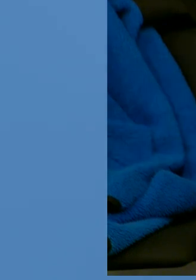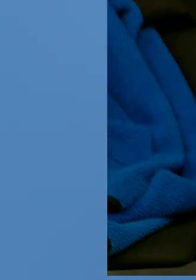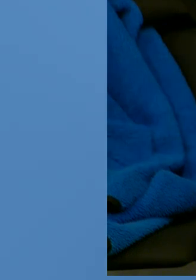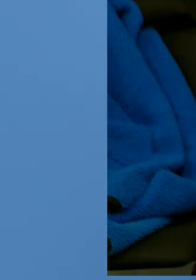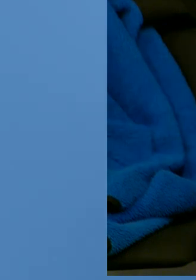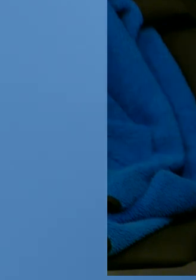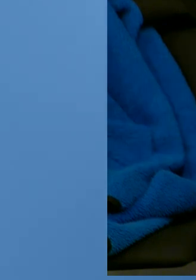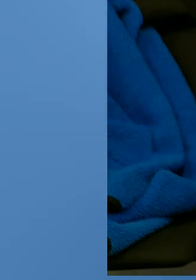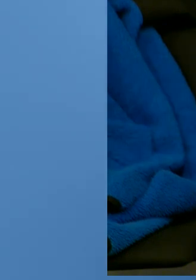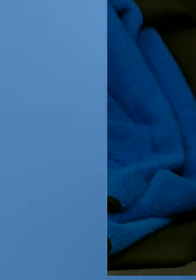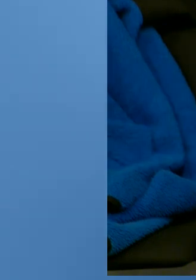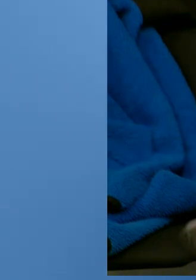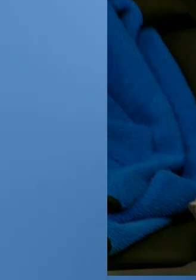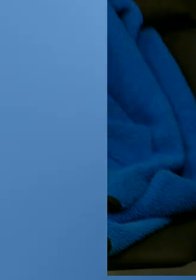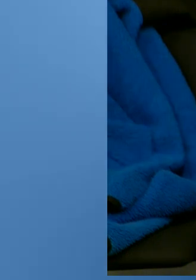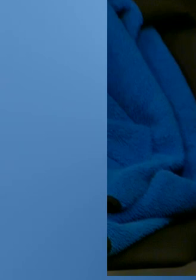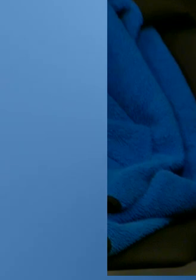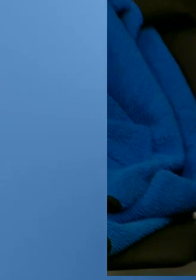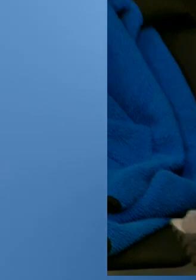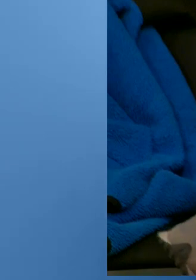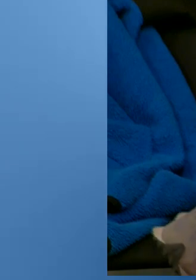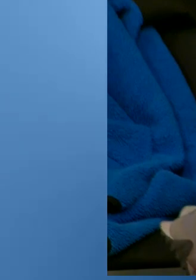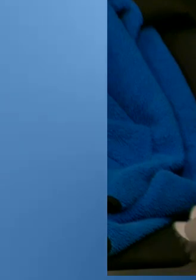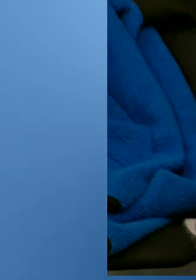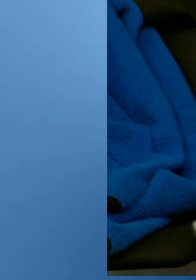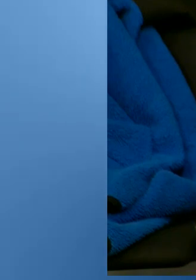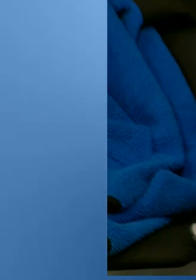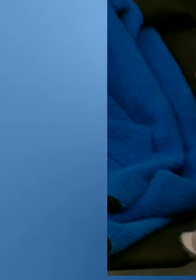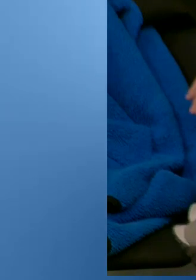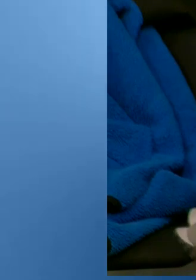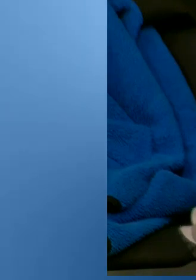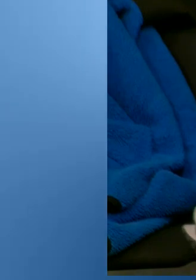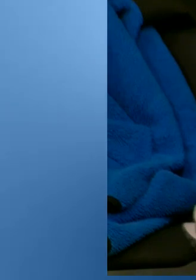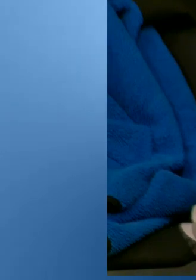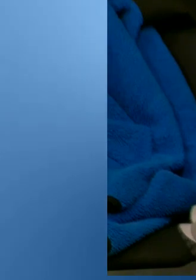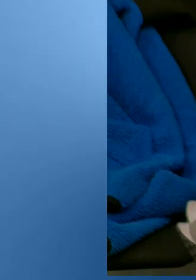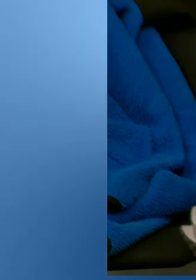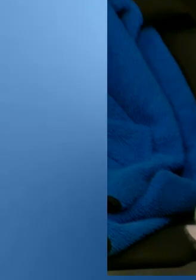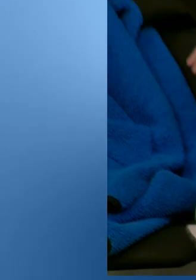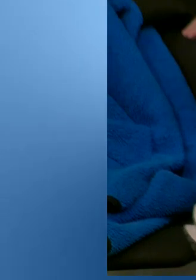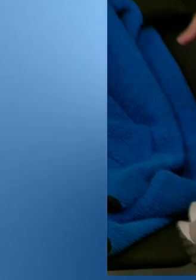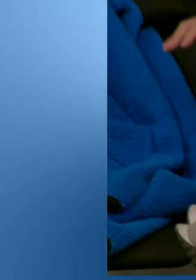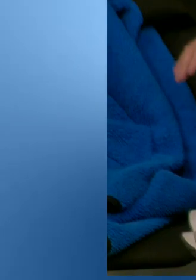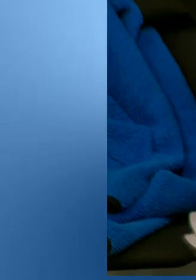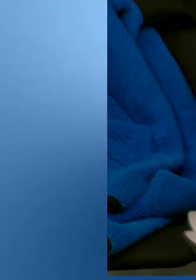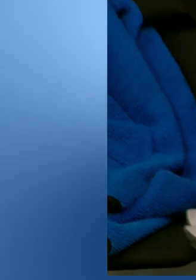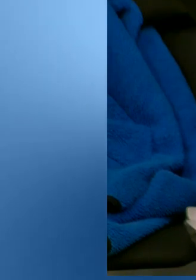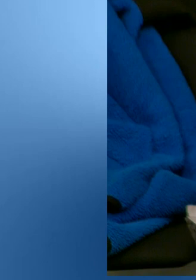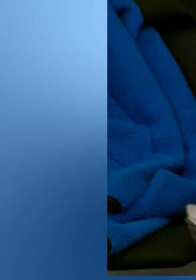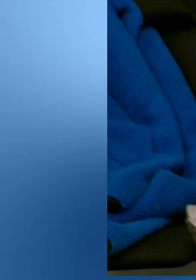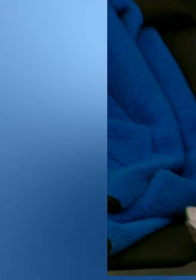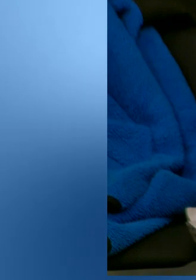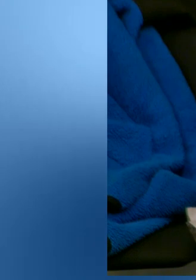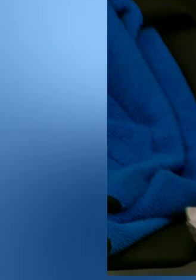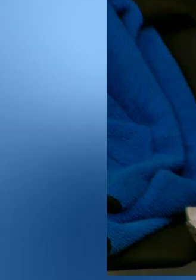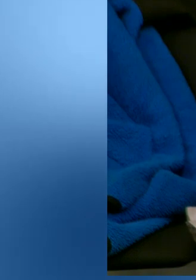des notion mais on c'est par anticipation pour l'instant on a une on a une moyen qui est euh